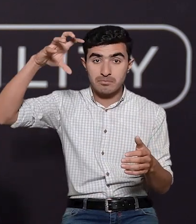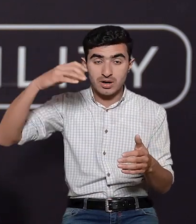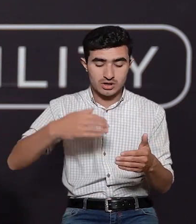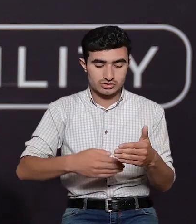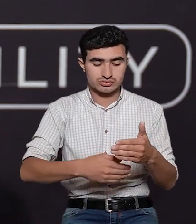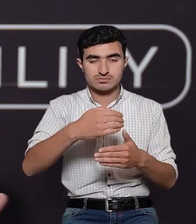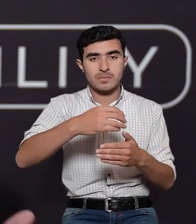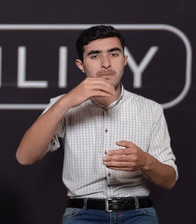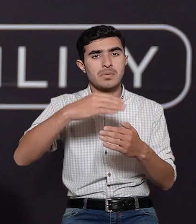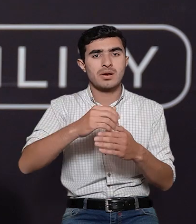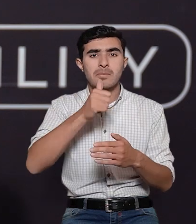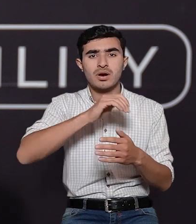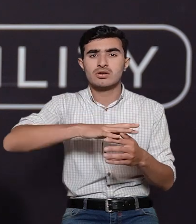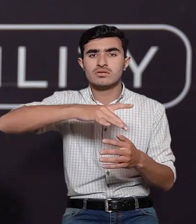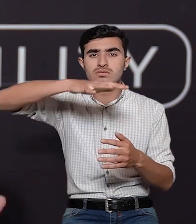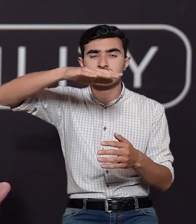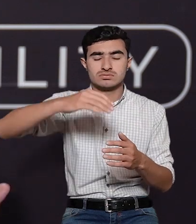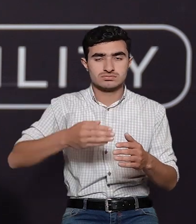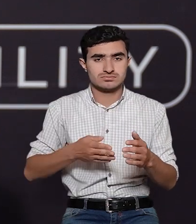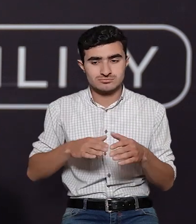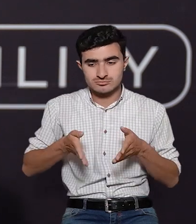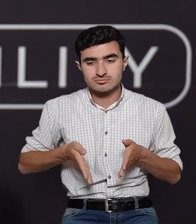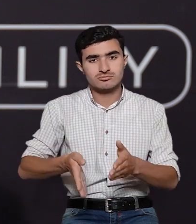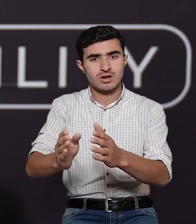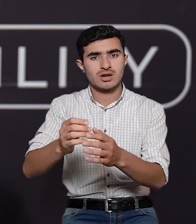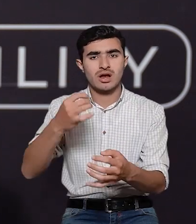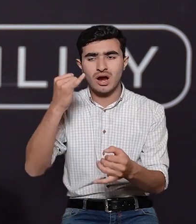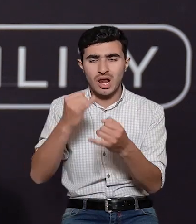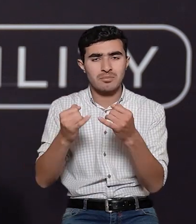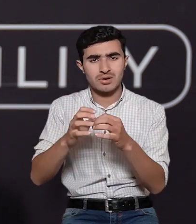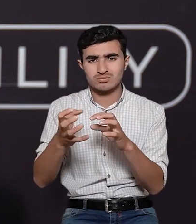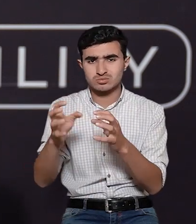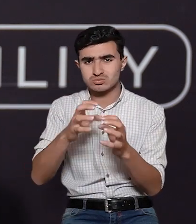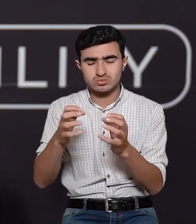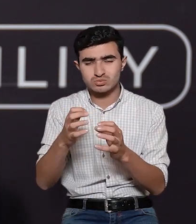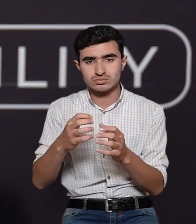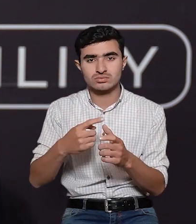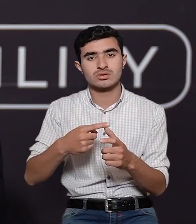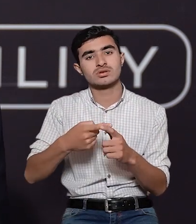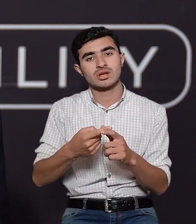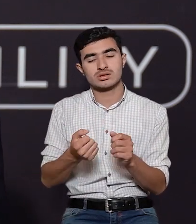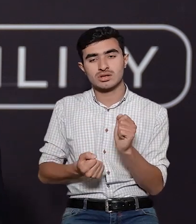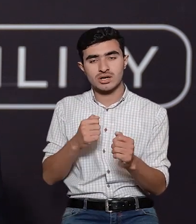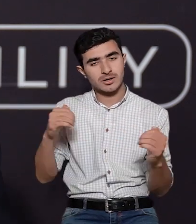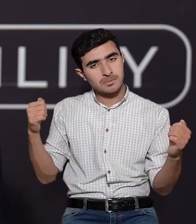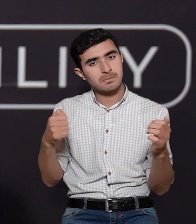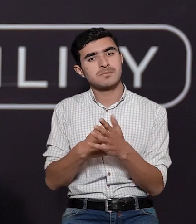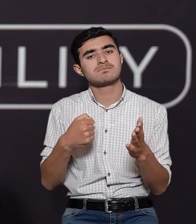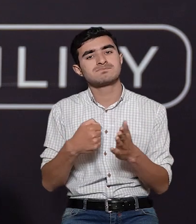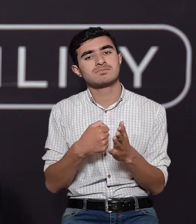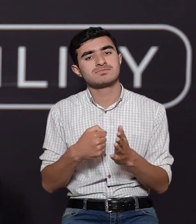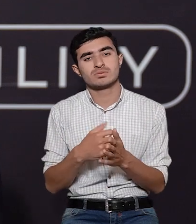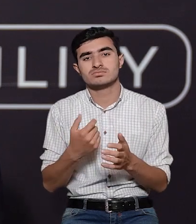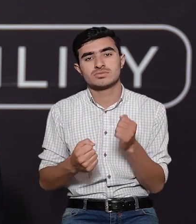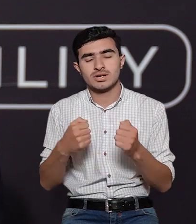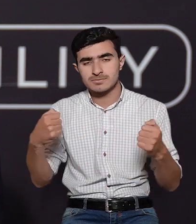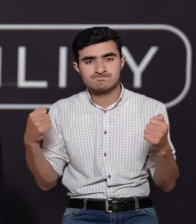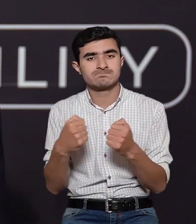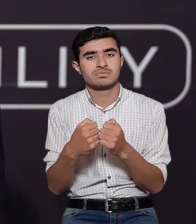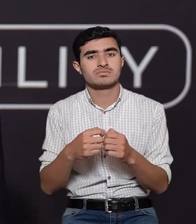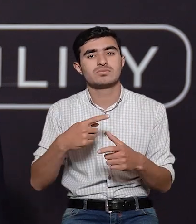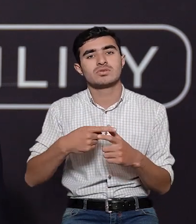سڑکیں بناتے ہیں ان پہ جب پانی کھڑا ہوگا وہ سڑکیں ٹوٹیں گی تو اس میں جو حادثات ہوں گے اس کا کون ذمہ دار ہے؟ مجھے یقین ہے کہ